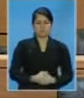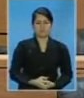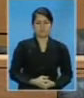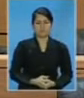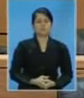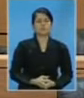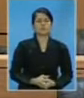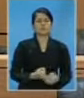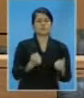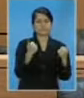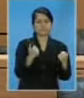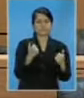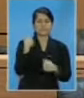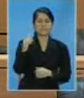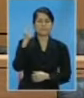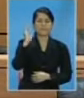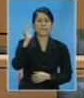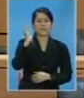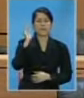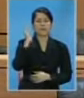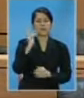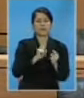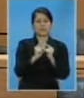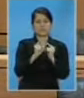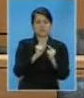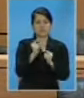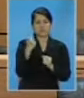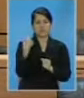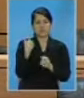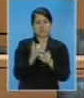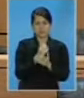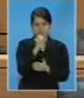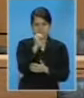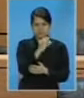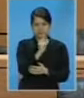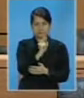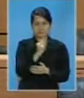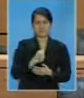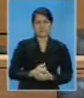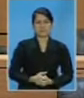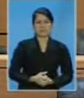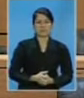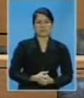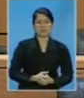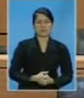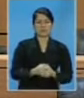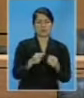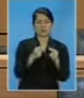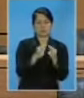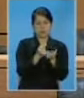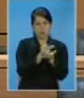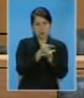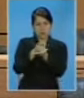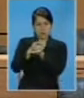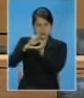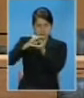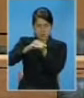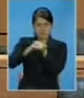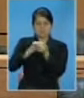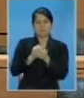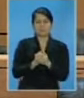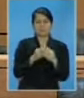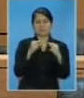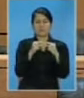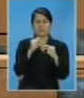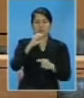วันนี้เวลามาพูดในสภาผู้แทนราษฎรพยายามที่จะไปโยงครับว่ากล้อง CCTV มีการ